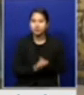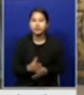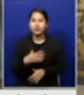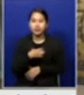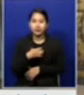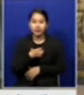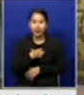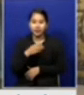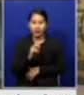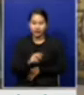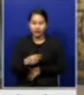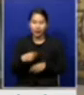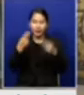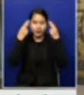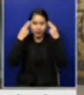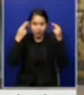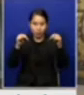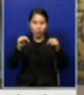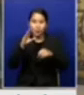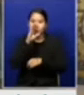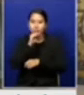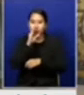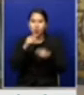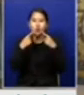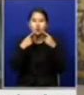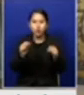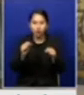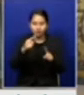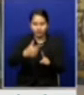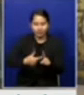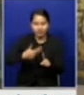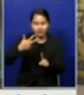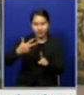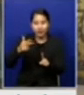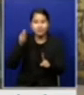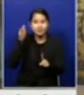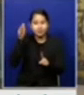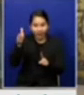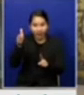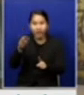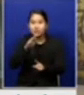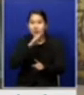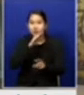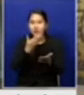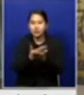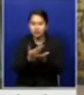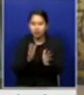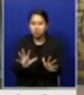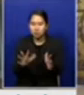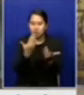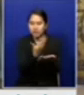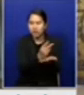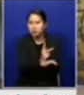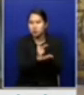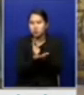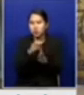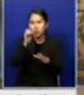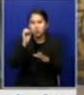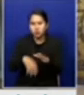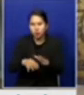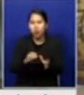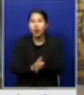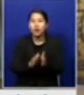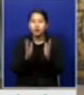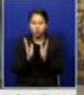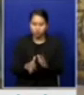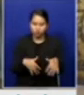อีก3เดือนถ้าหากเงินหมดกู้ไม่ได้แล้วและประชาชนทั้งประเทศไม่มีรายได้